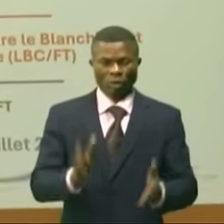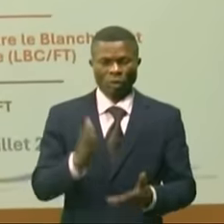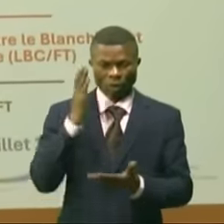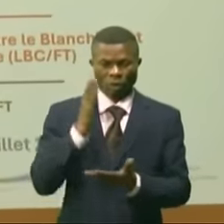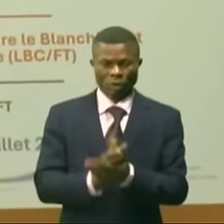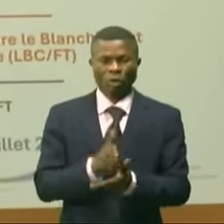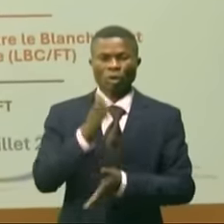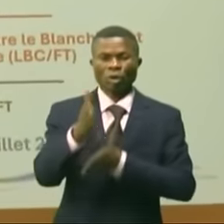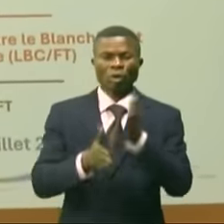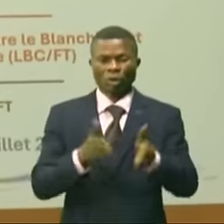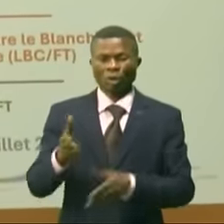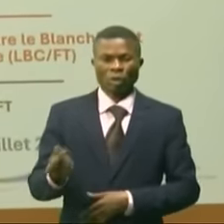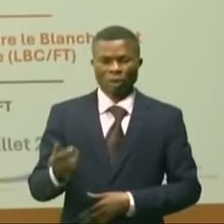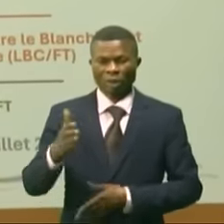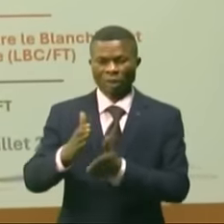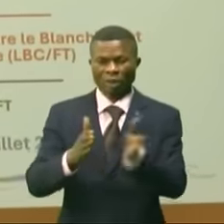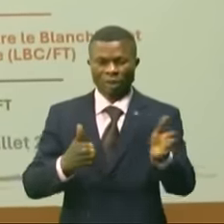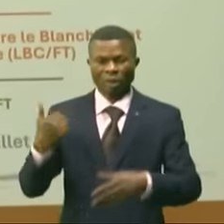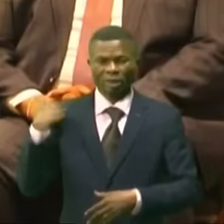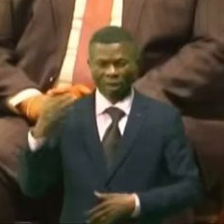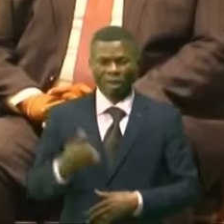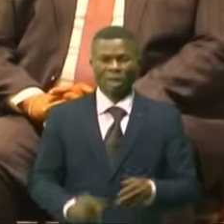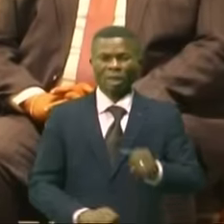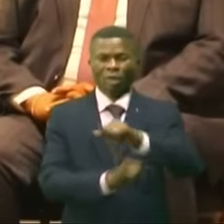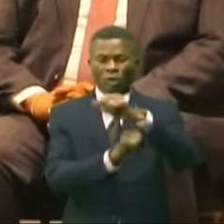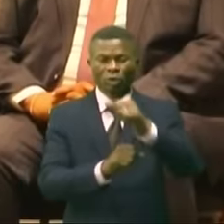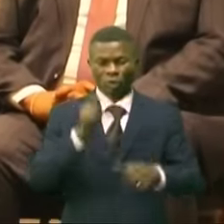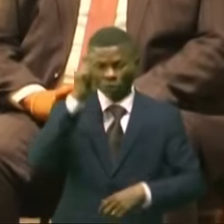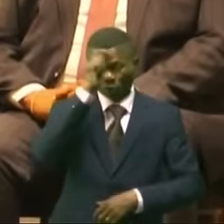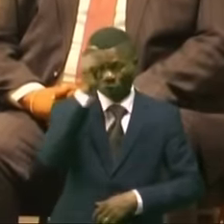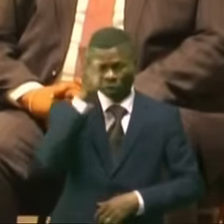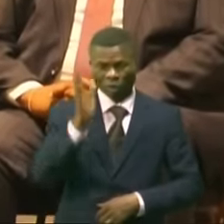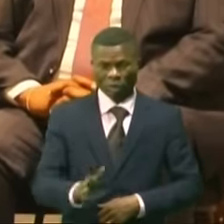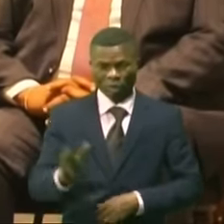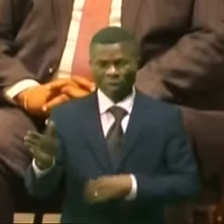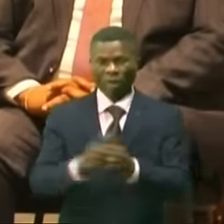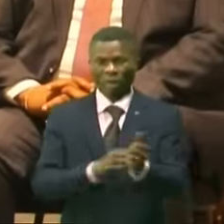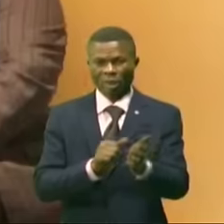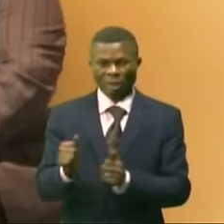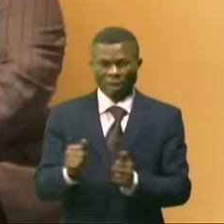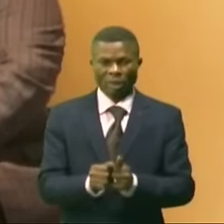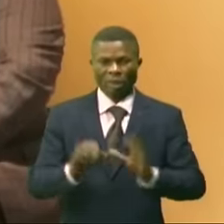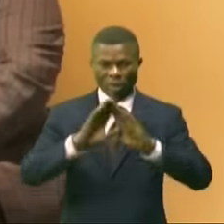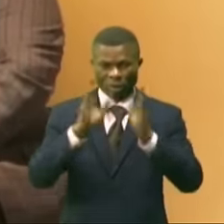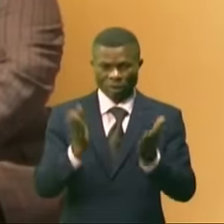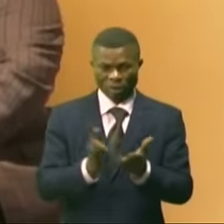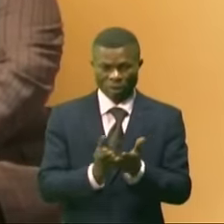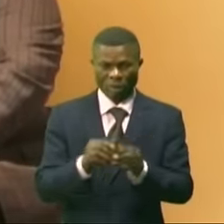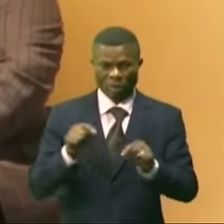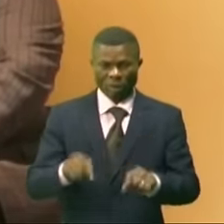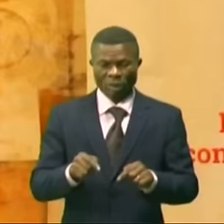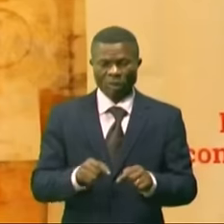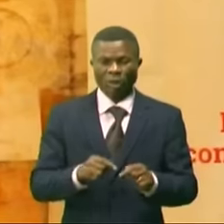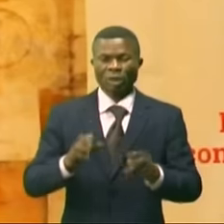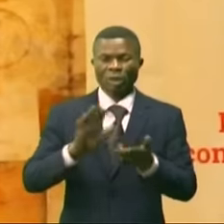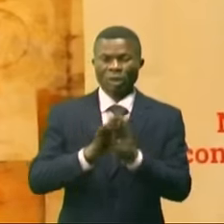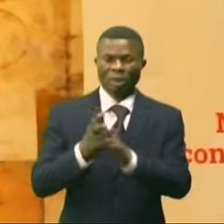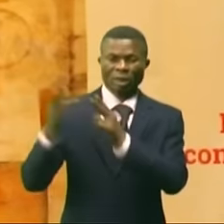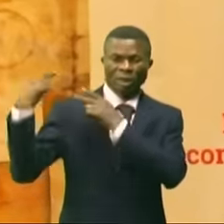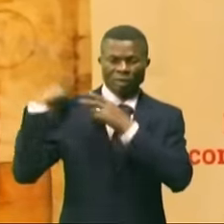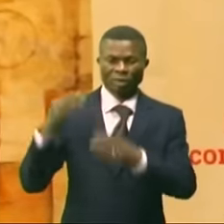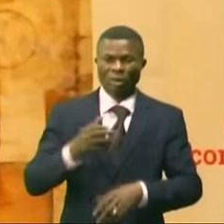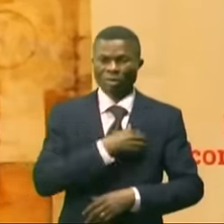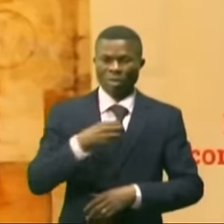contre le blanchima de capitaux les financement du terrorisme et de la prolifération colubbe qui sera désormais dirigé par Claudine Niwa